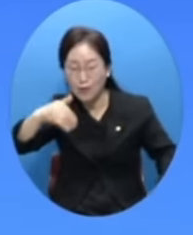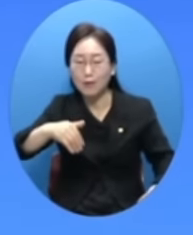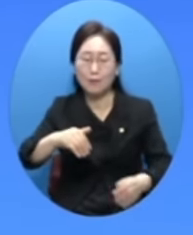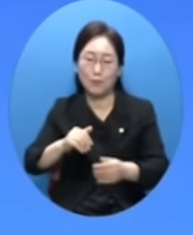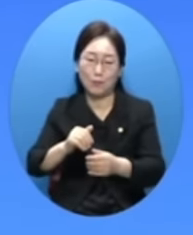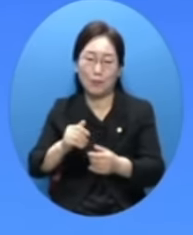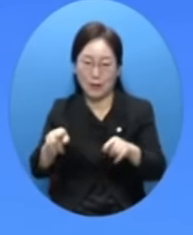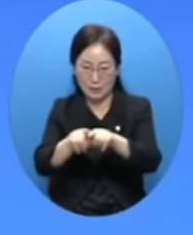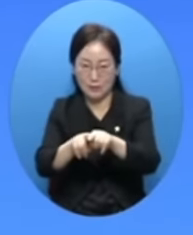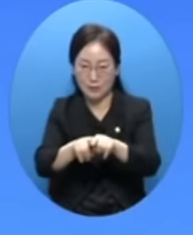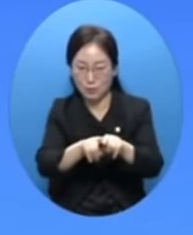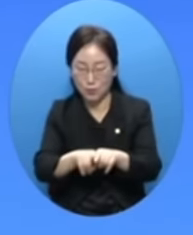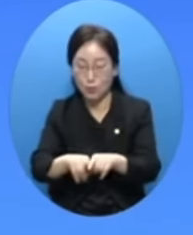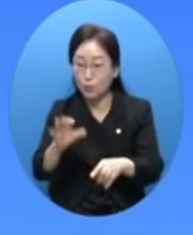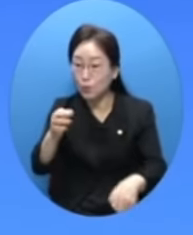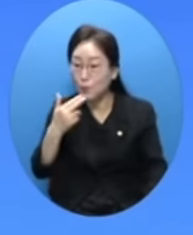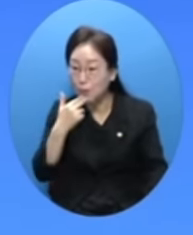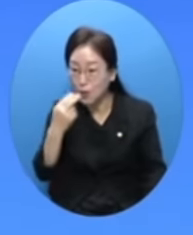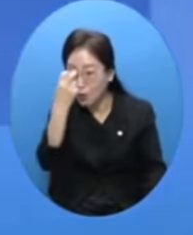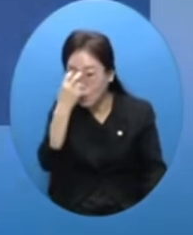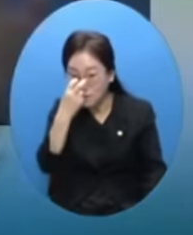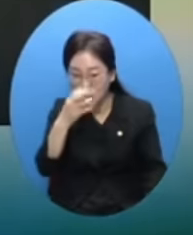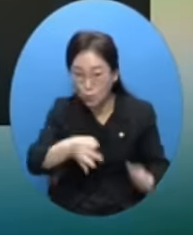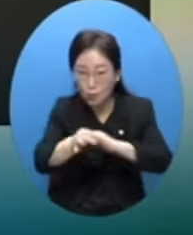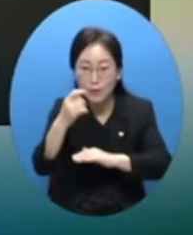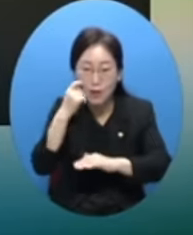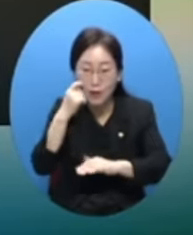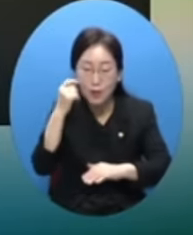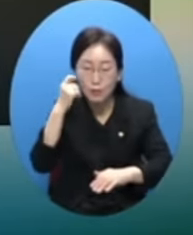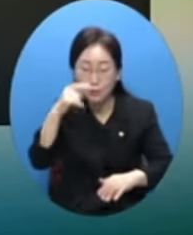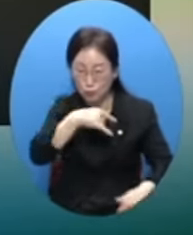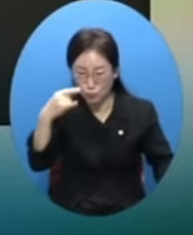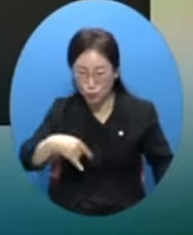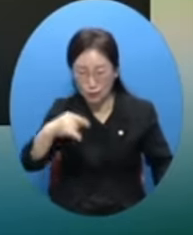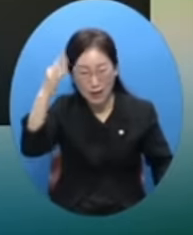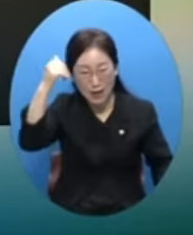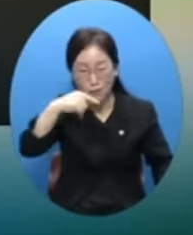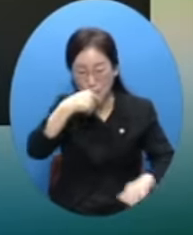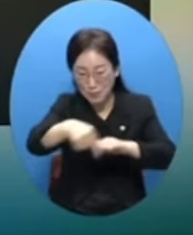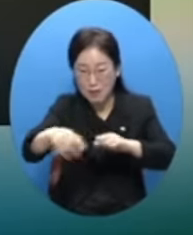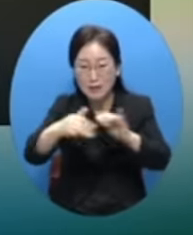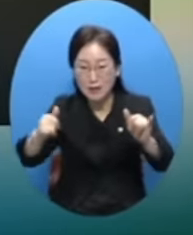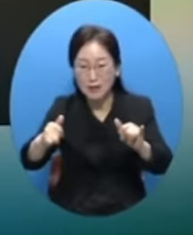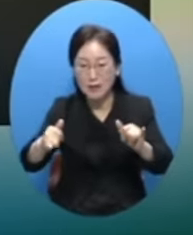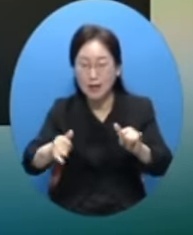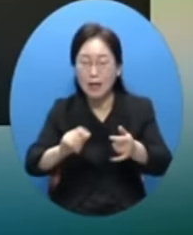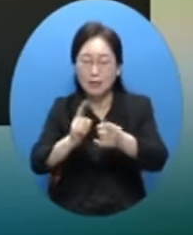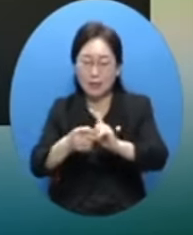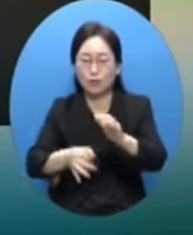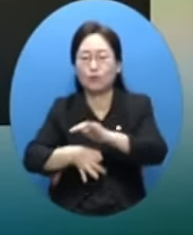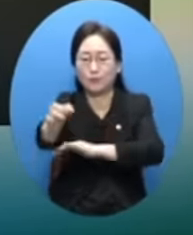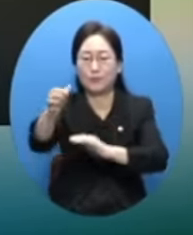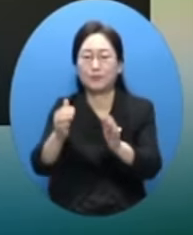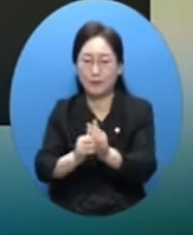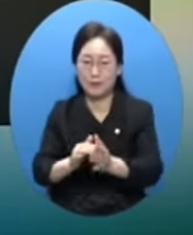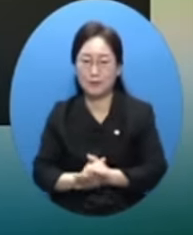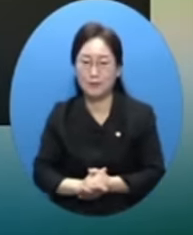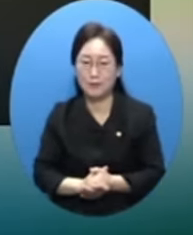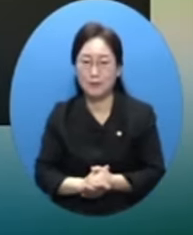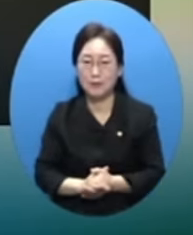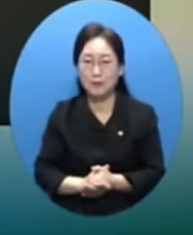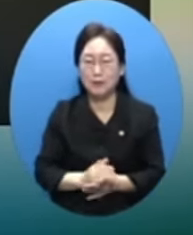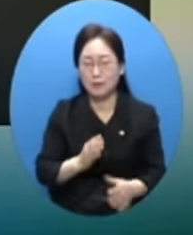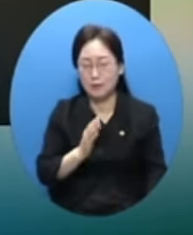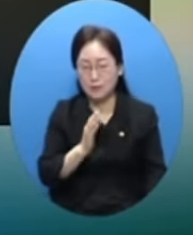없어 검사비를 못 낸 조선족 할아버지 검진비도 대신 내주기도 했습니다. 그는